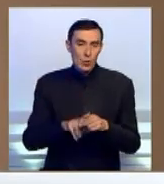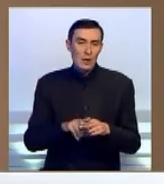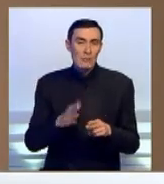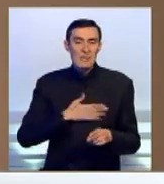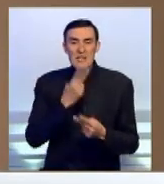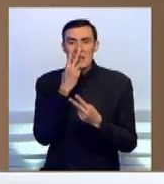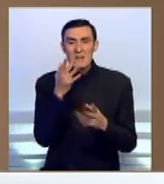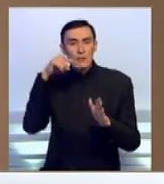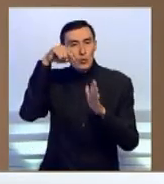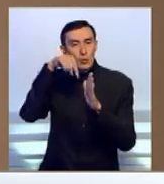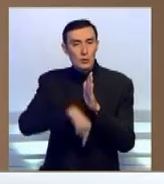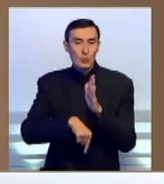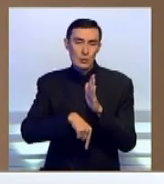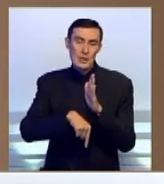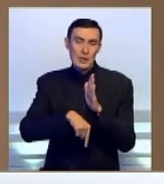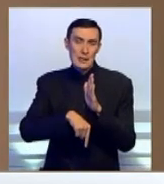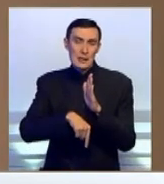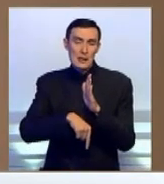когда мы не видим глубину,